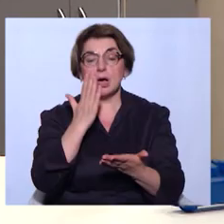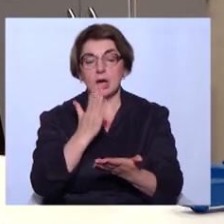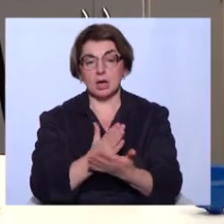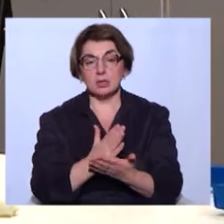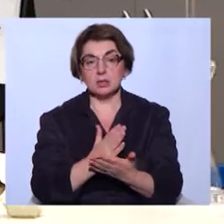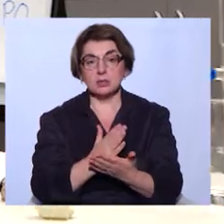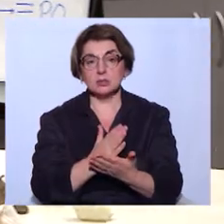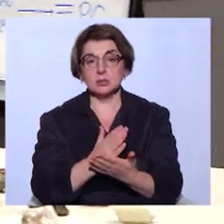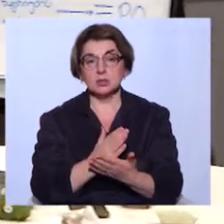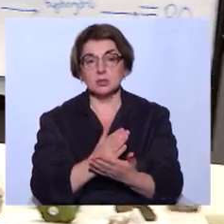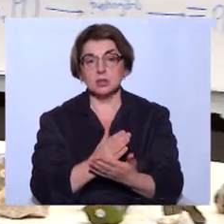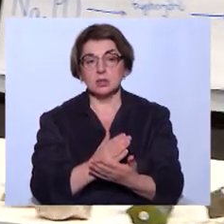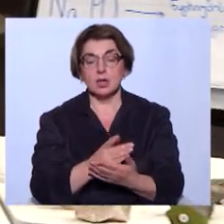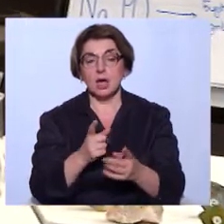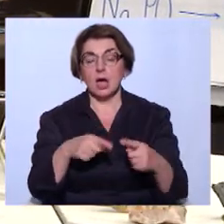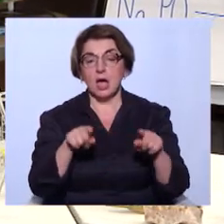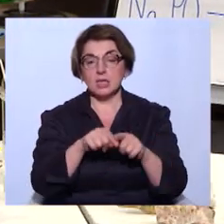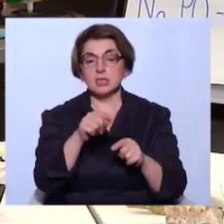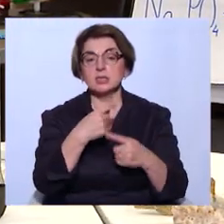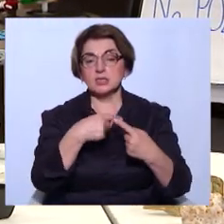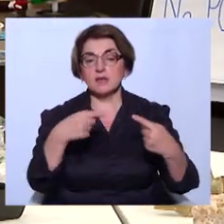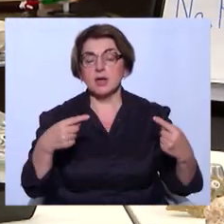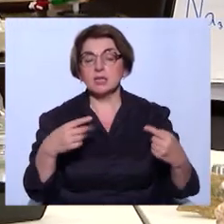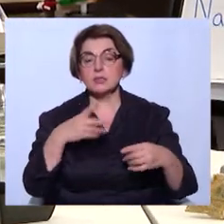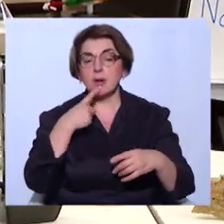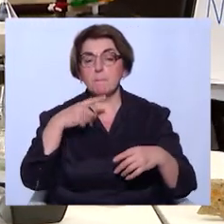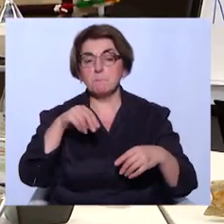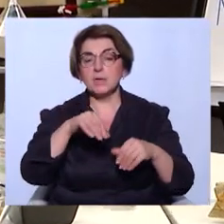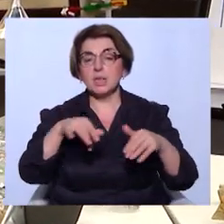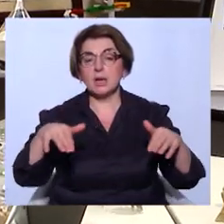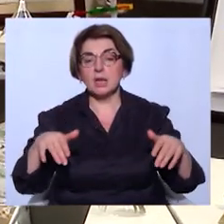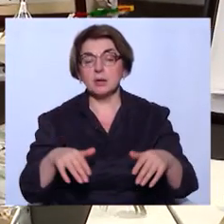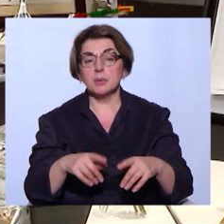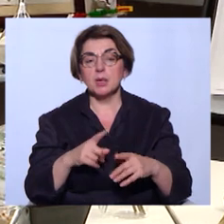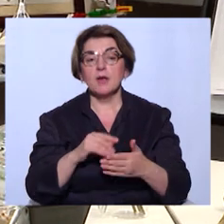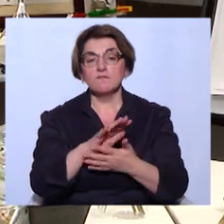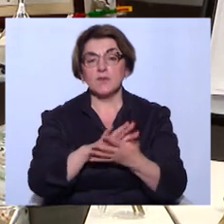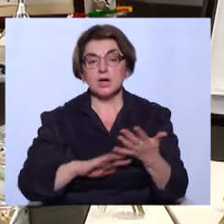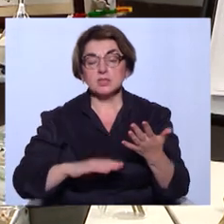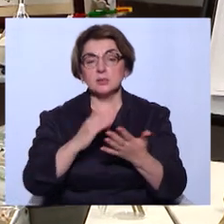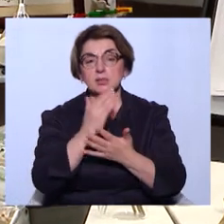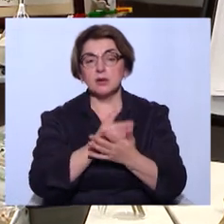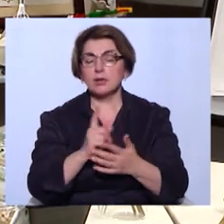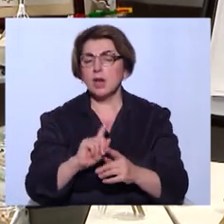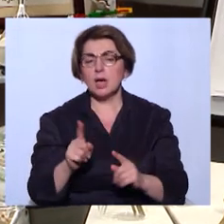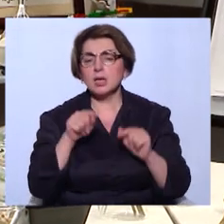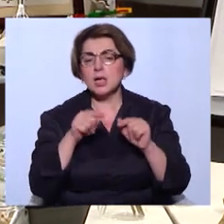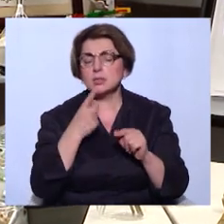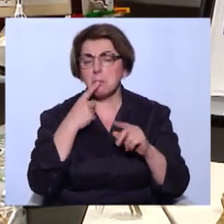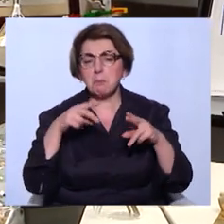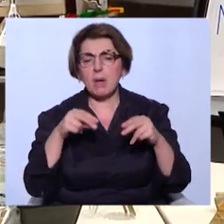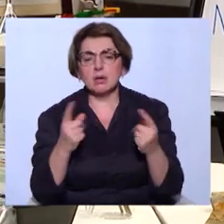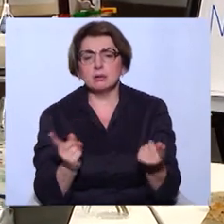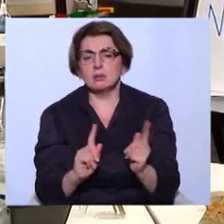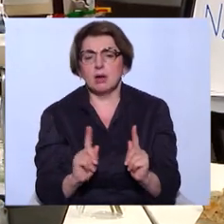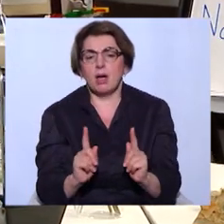საქართველოში არის ასეთი მინერალები. ვაგრძელებთ გაკვეთილს და რა არის ეს მარილი? განვიხილეთ, რომ ჩვენს